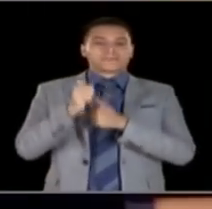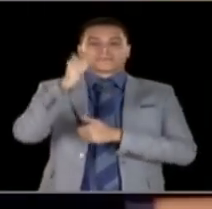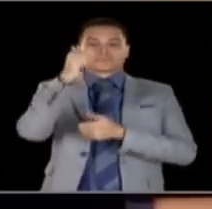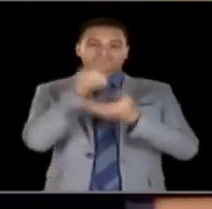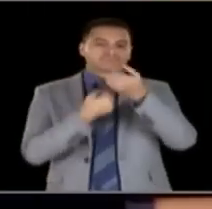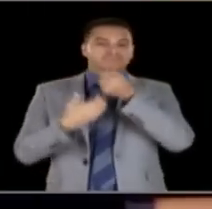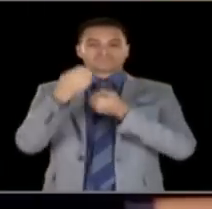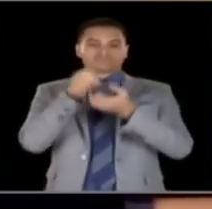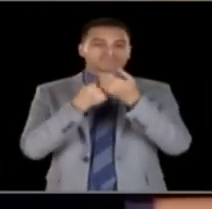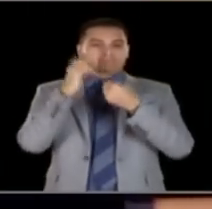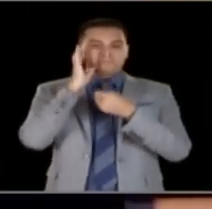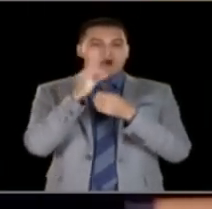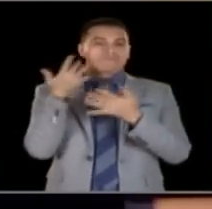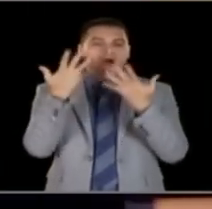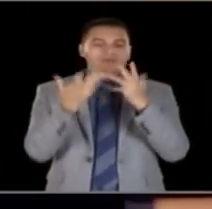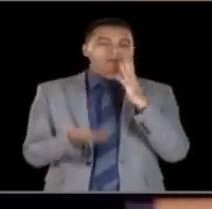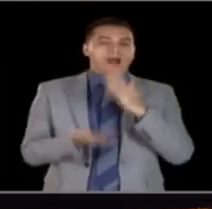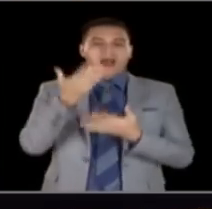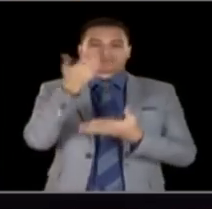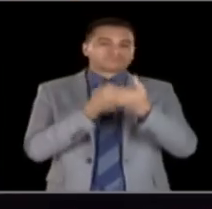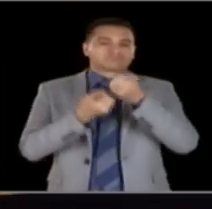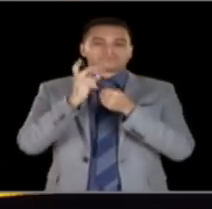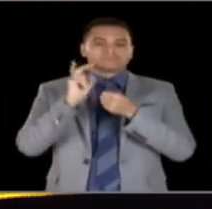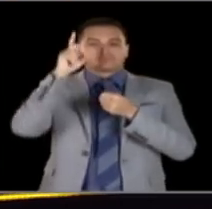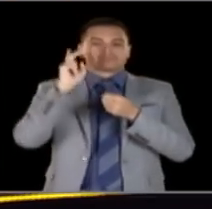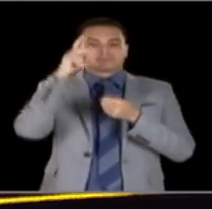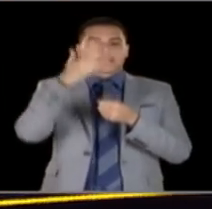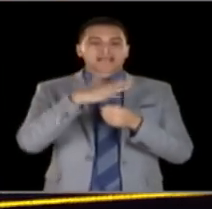عام 2022، فما هي؟